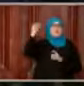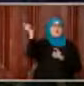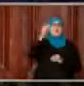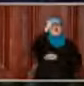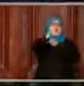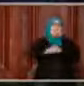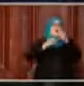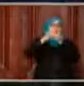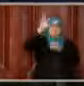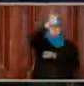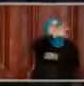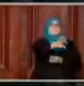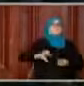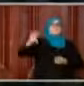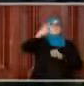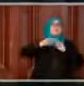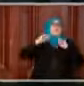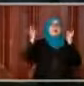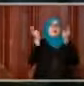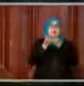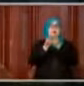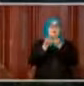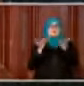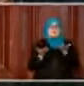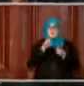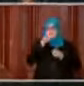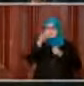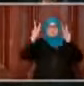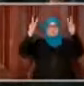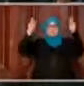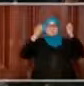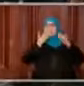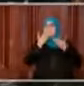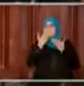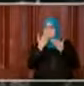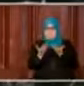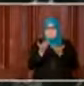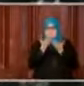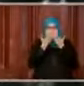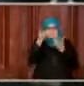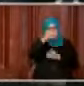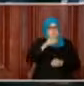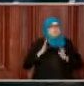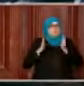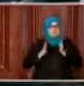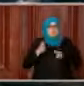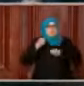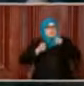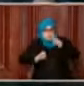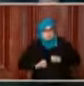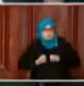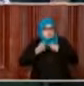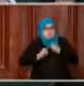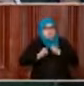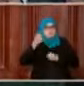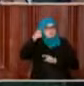العالم، بأسمى آيات الشكر على ما بذلوه من جهود